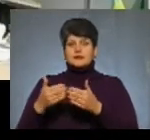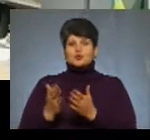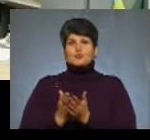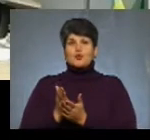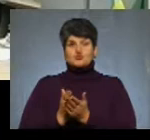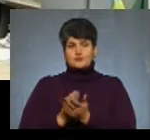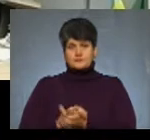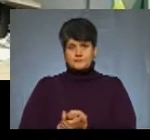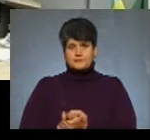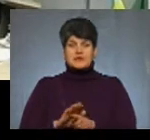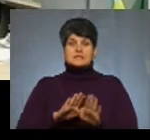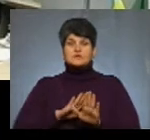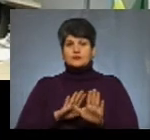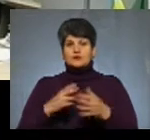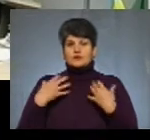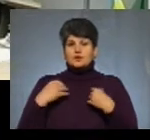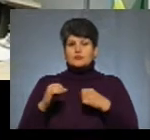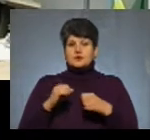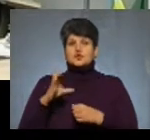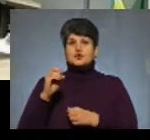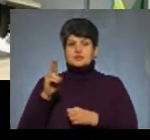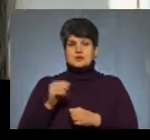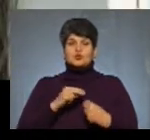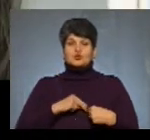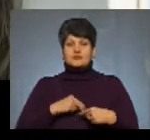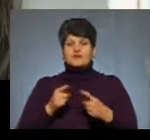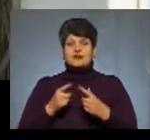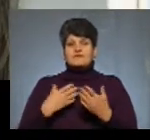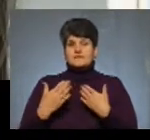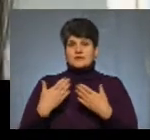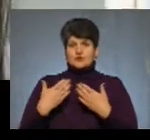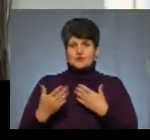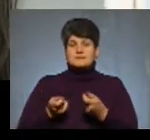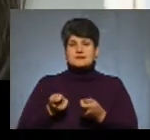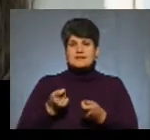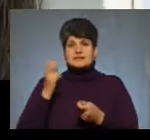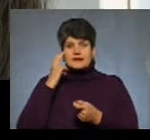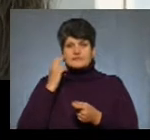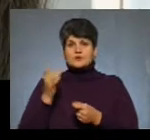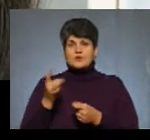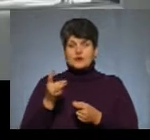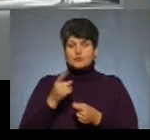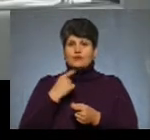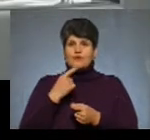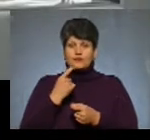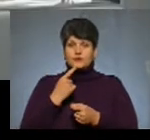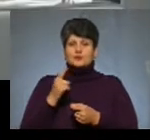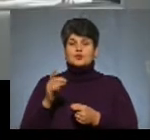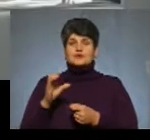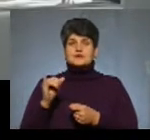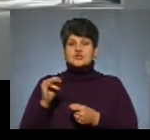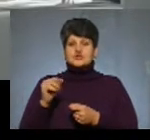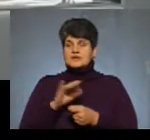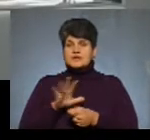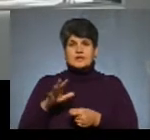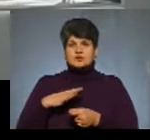послуги. Заступниця начальника управління соціально-трудових відносин адміністрації Київського району Галина Горбенко каже, у січні не